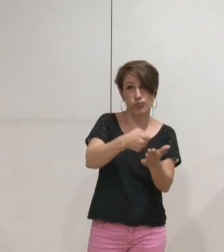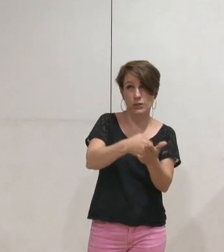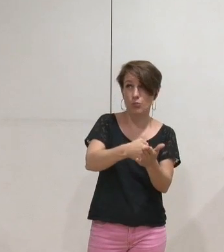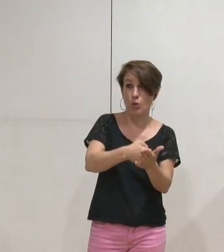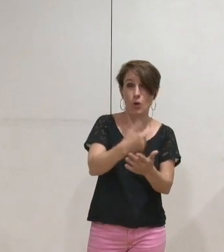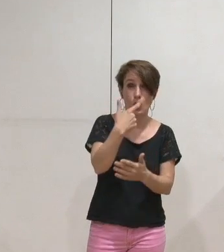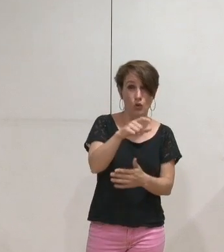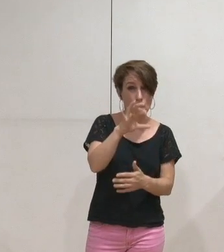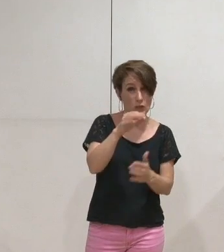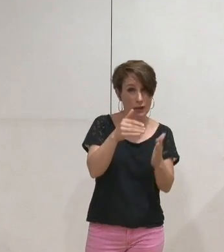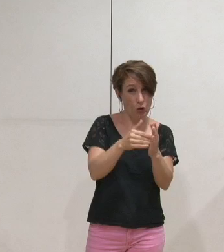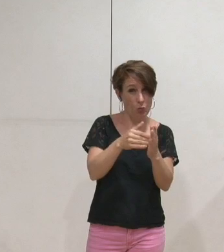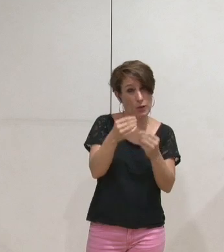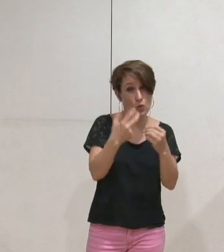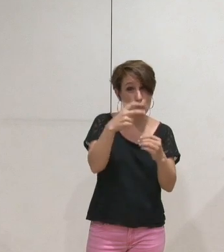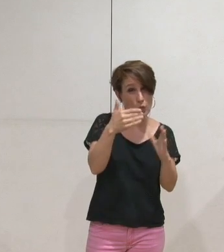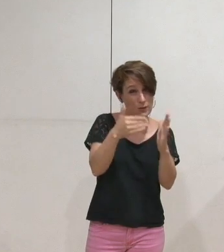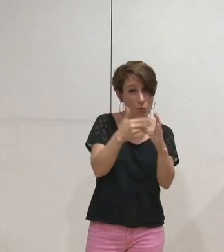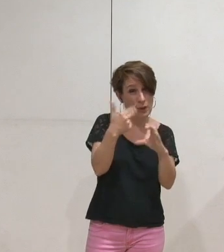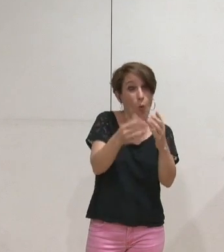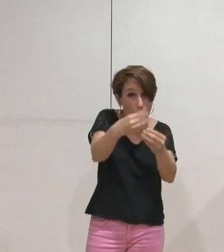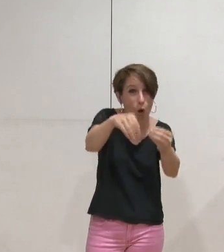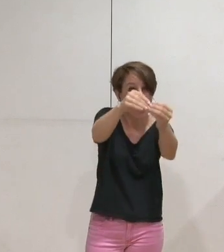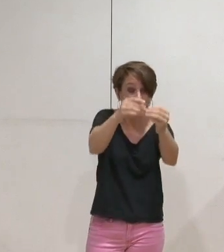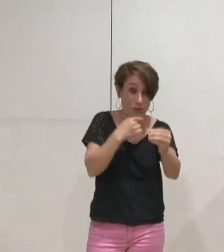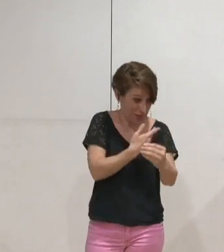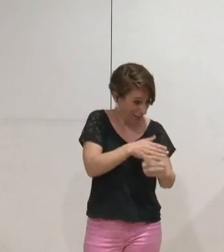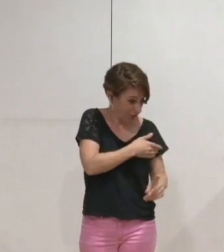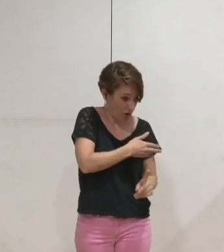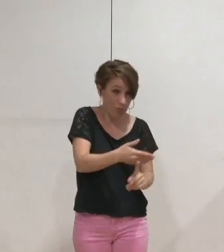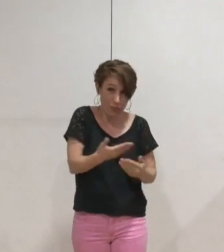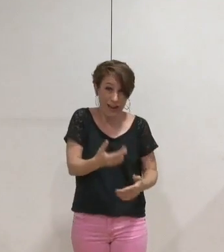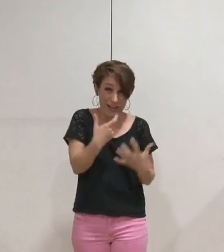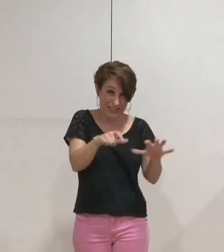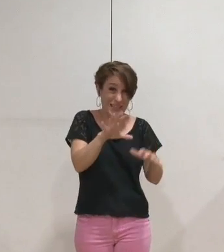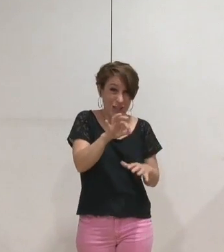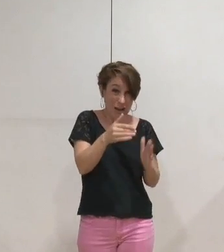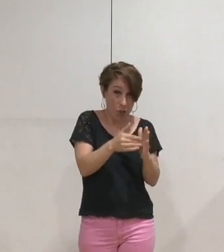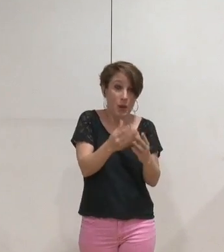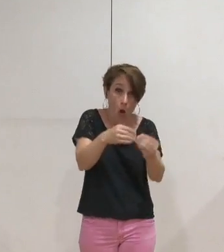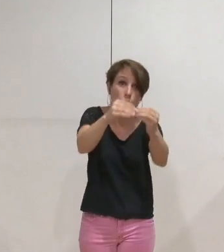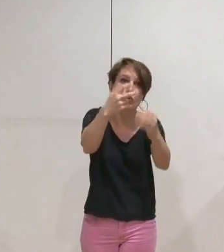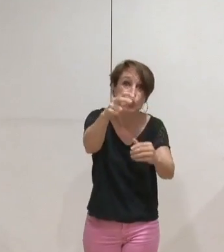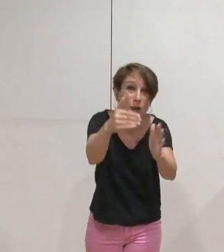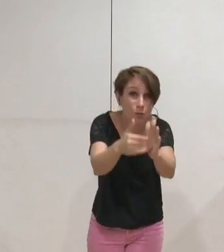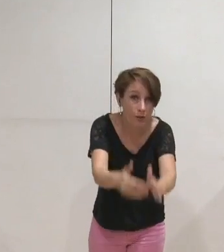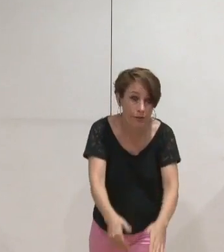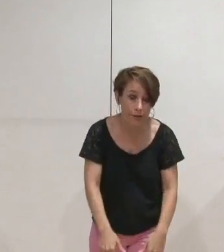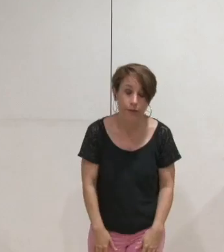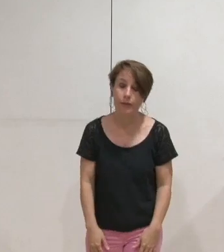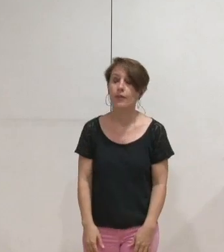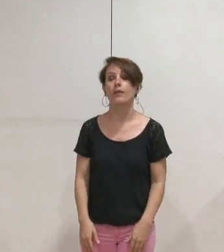€ de plus que ces 750000 €. il y a aussi dans cette